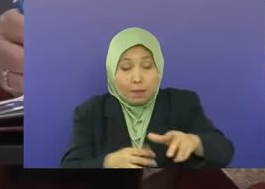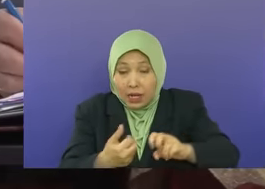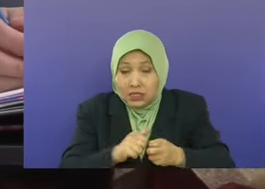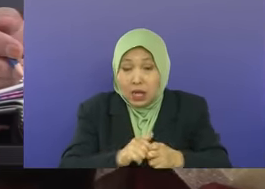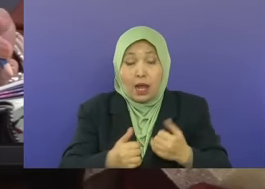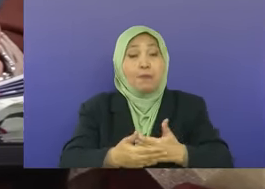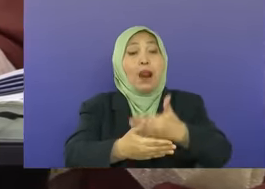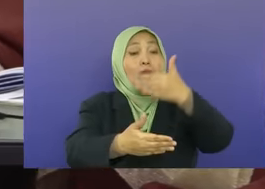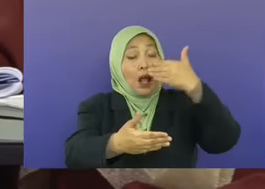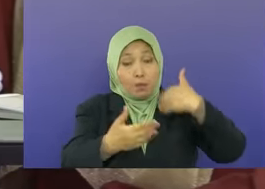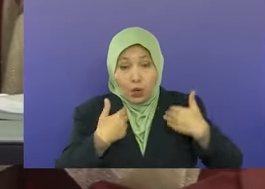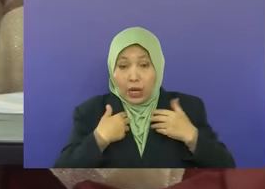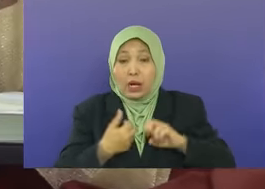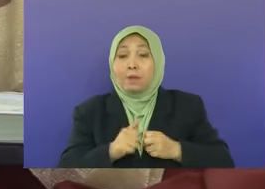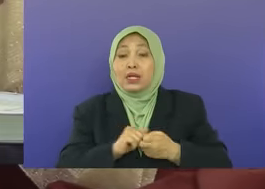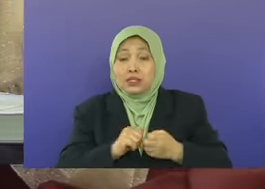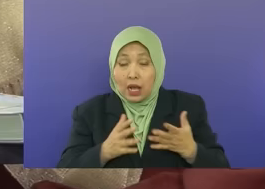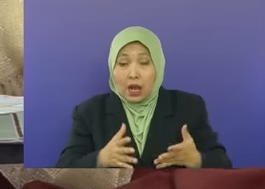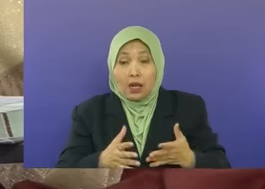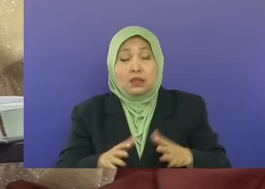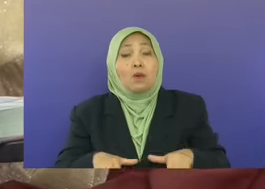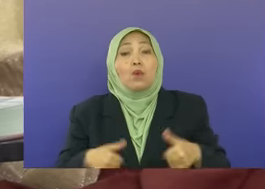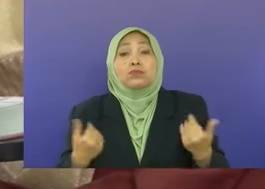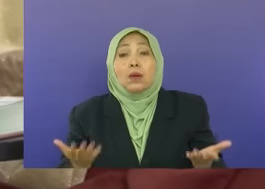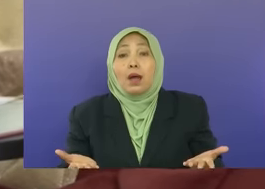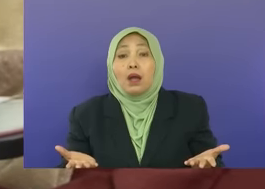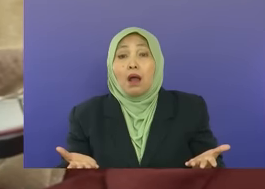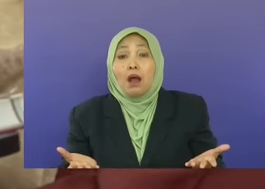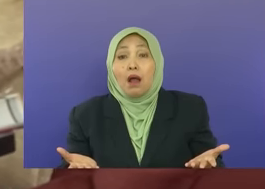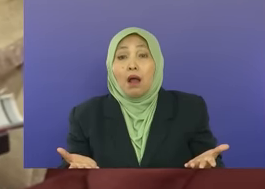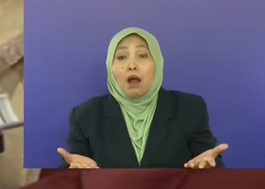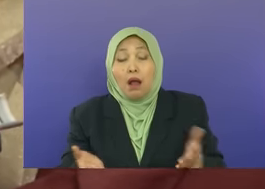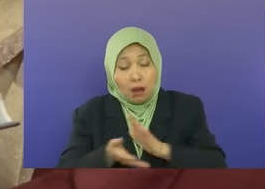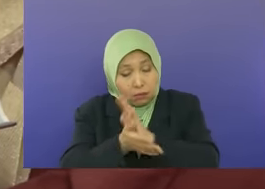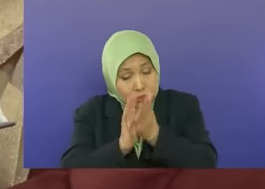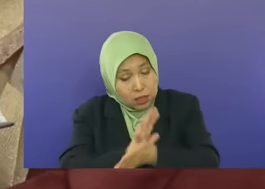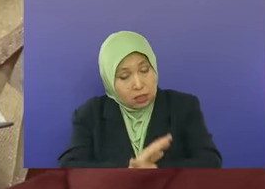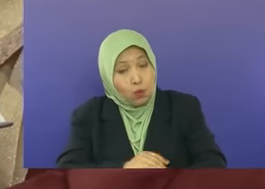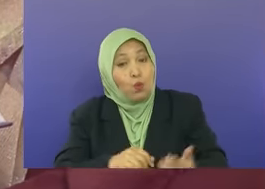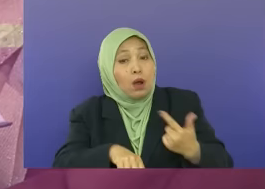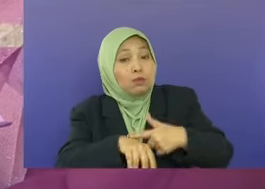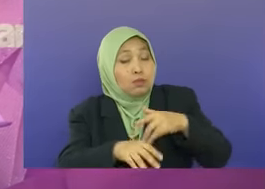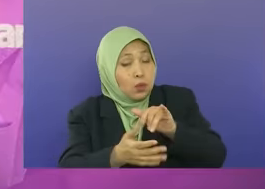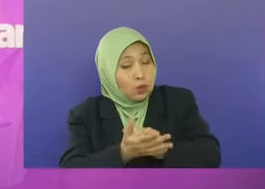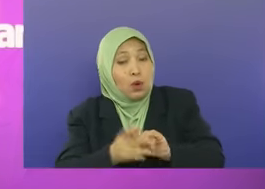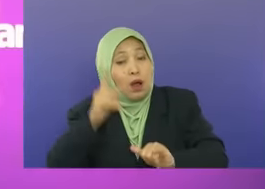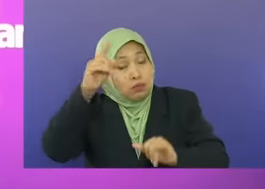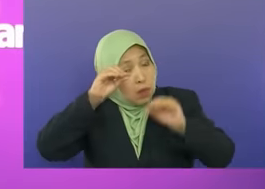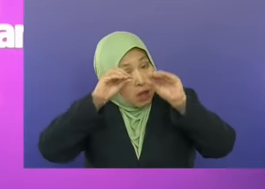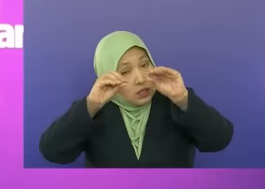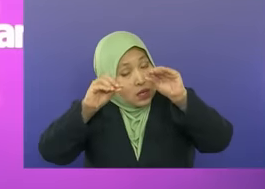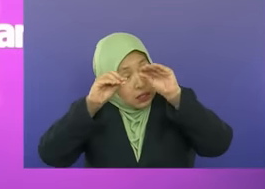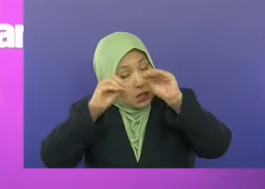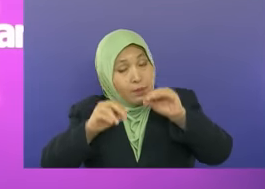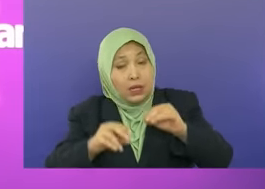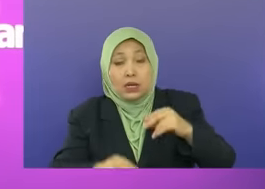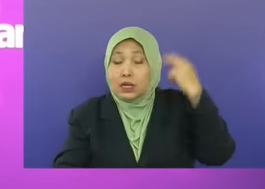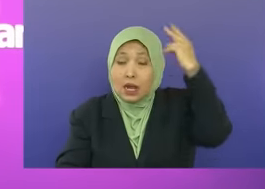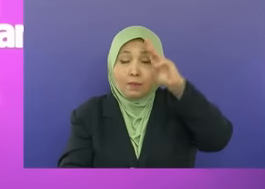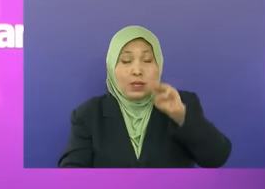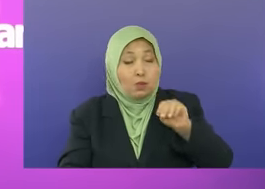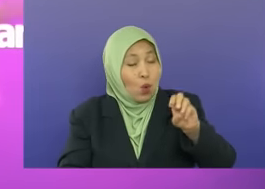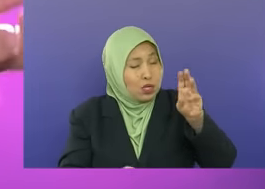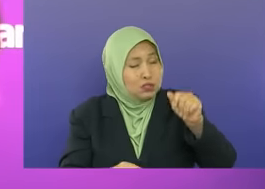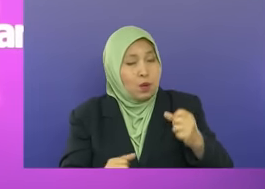dekat belakang pun ada masalah ya jadi waktu itu Allah ajarkan kepada Nabi Musa untuk kuat